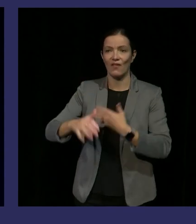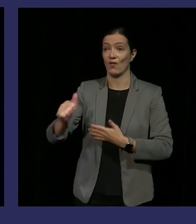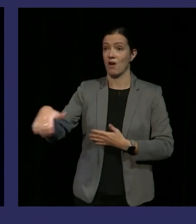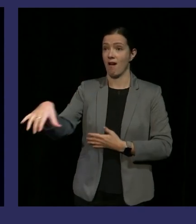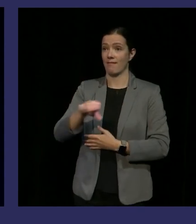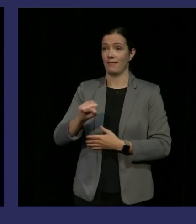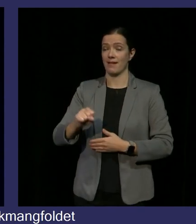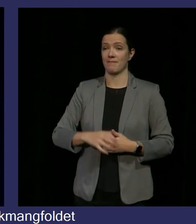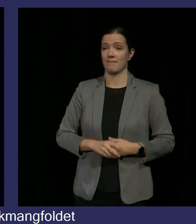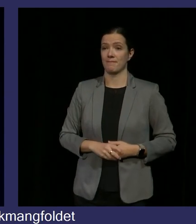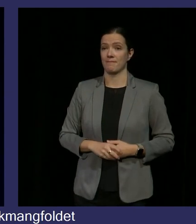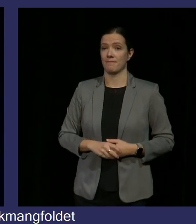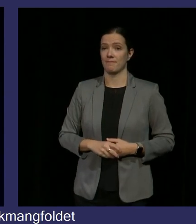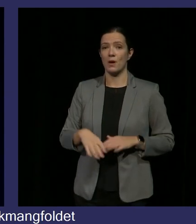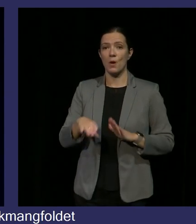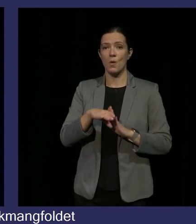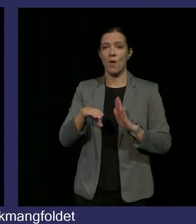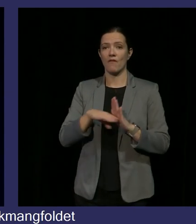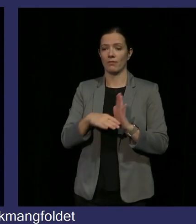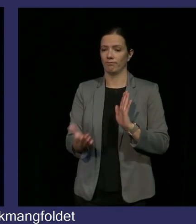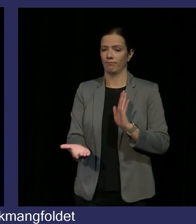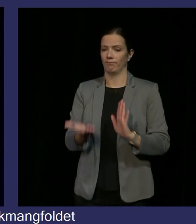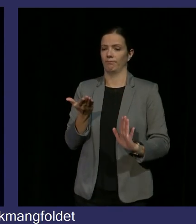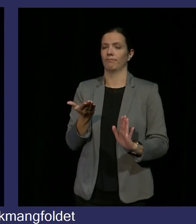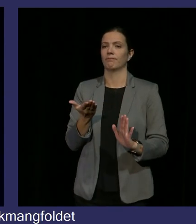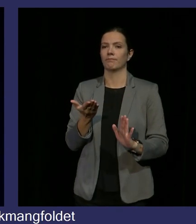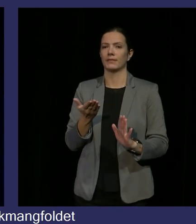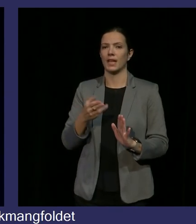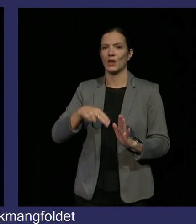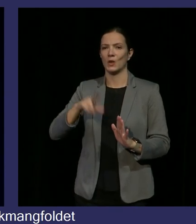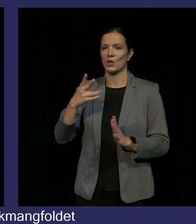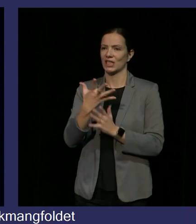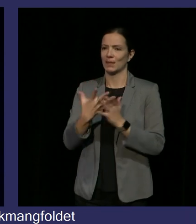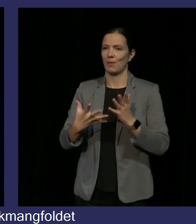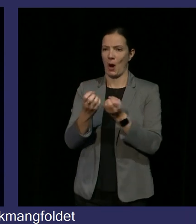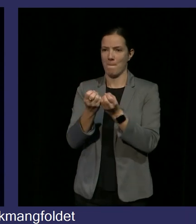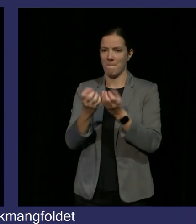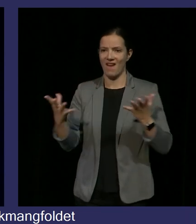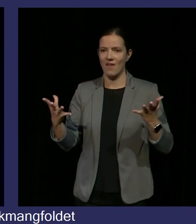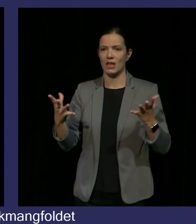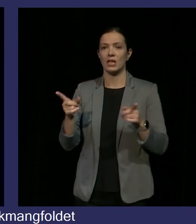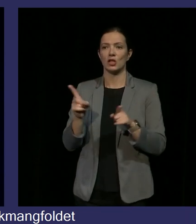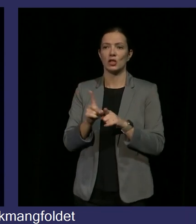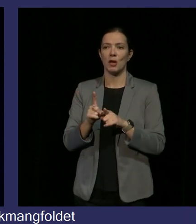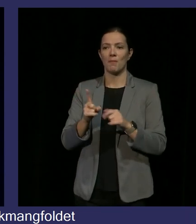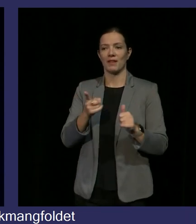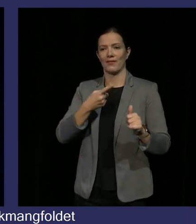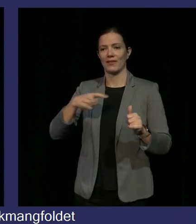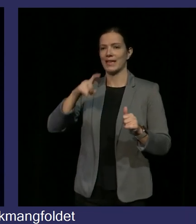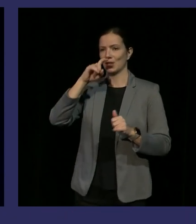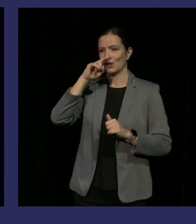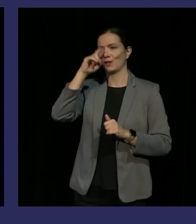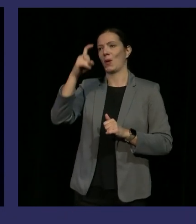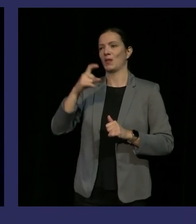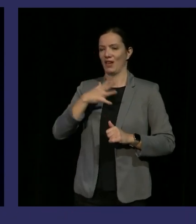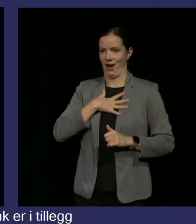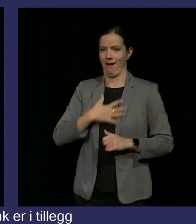alle. Og loven løfter fram det norske språkmangfoldet som vi er så stolte